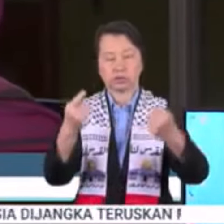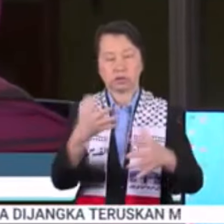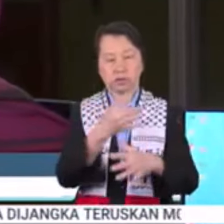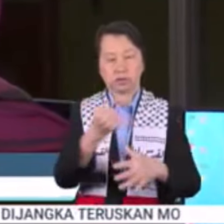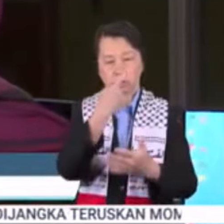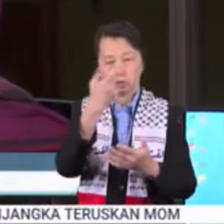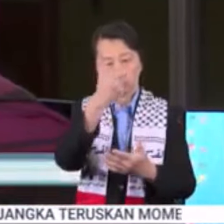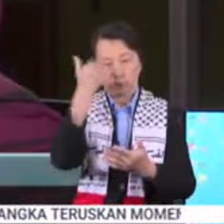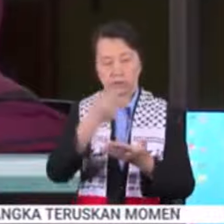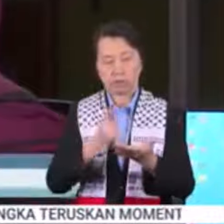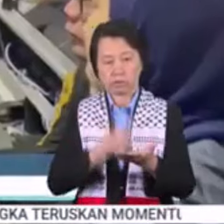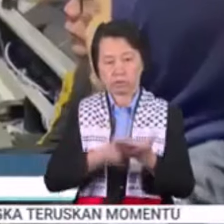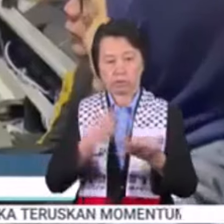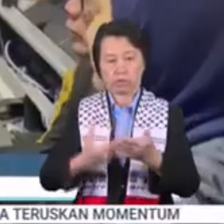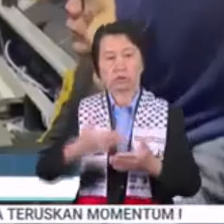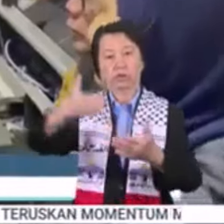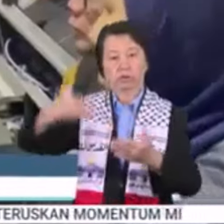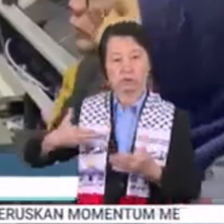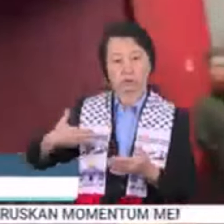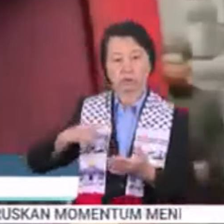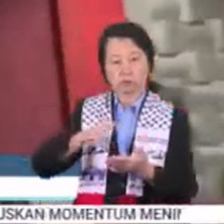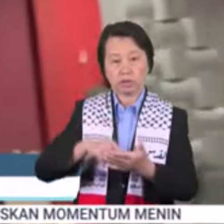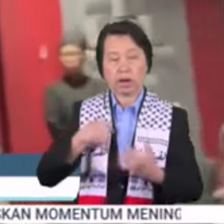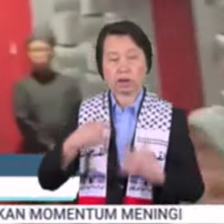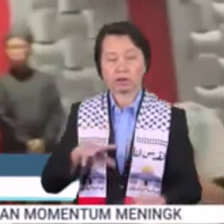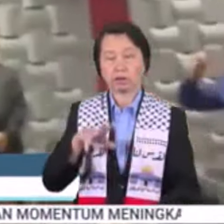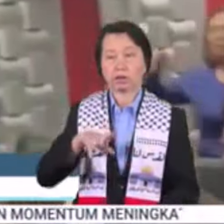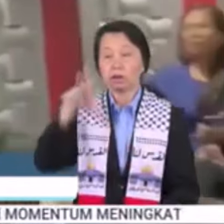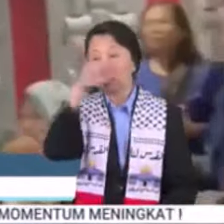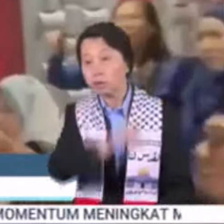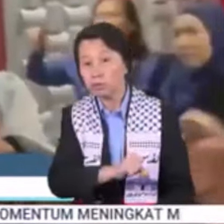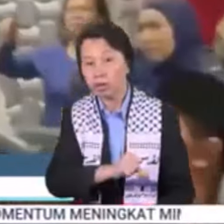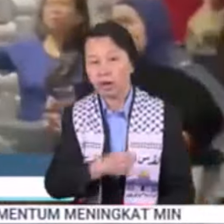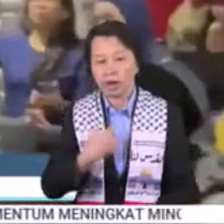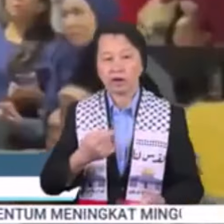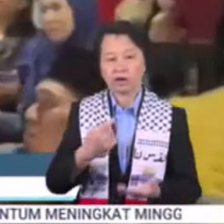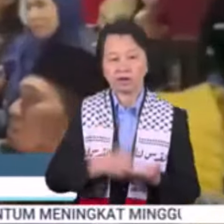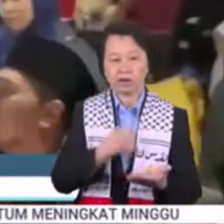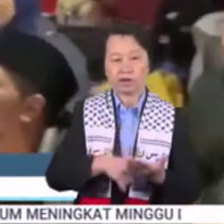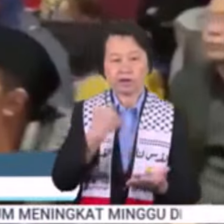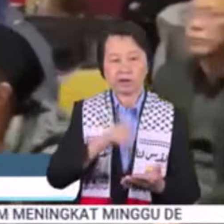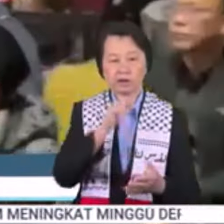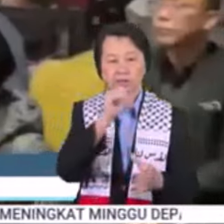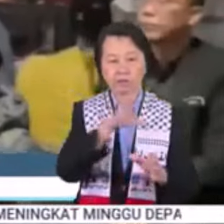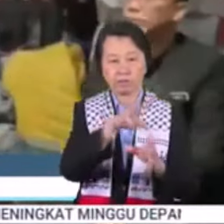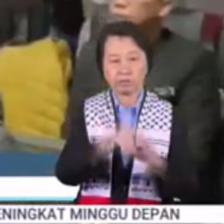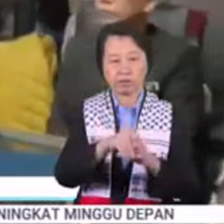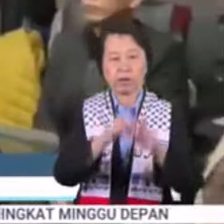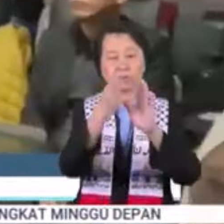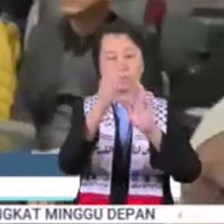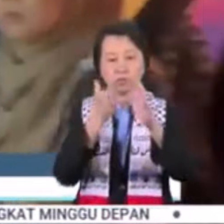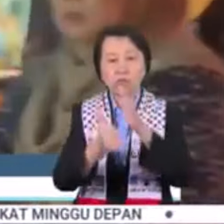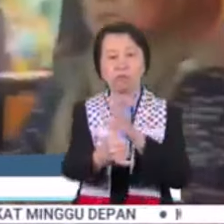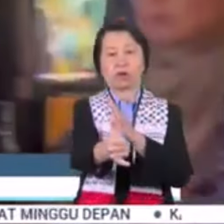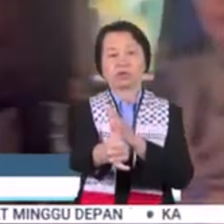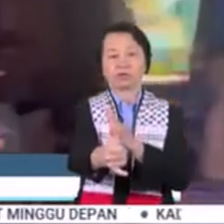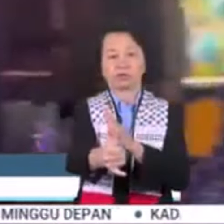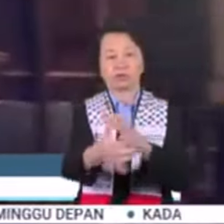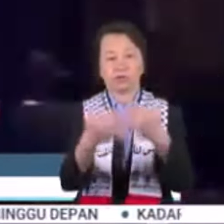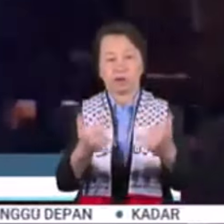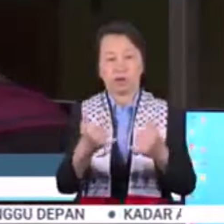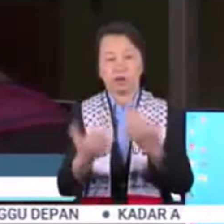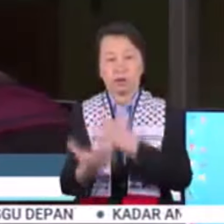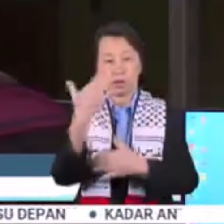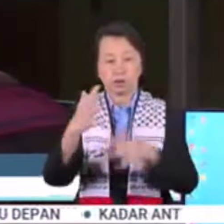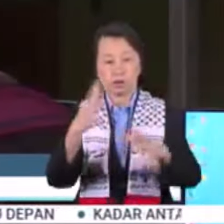sebab kadang-kadang sebelum ni ada yang terlepas kan, ada yang kita tak ambil daripada keberangkatan masuk dari pintu utama. Kali ni kita